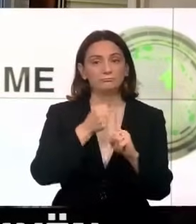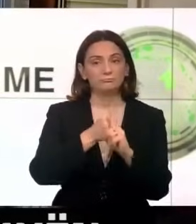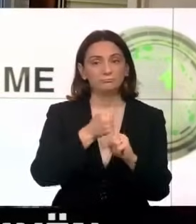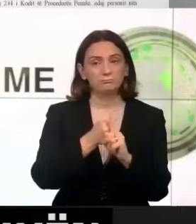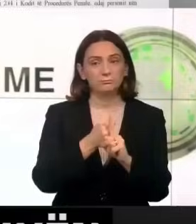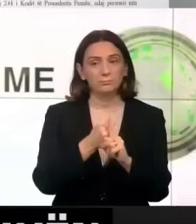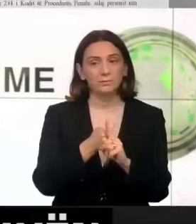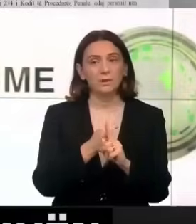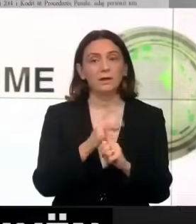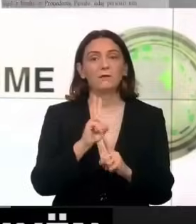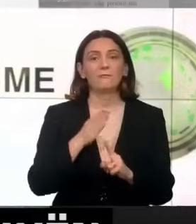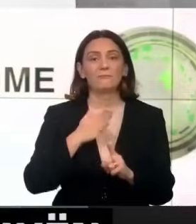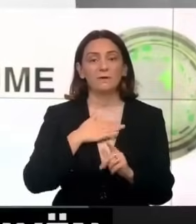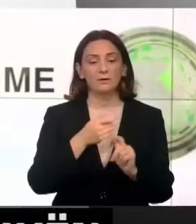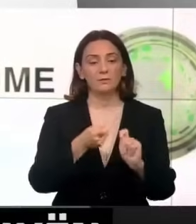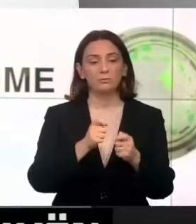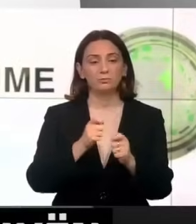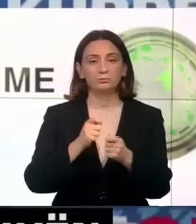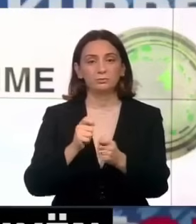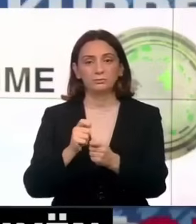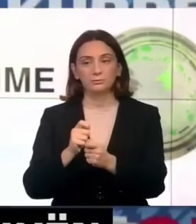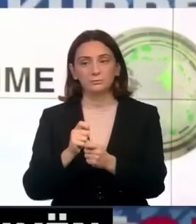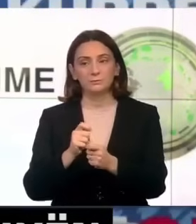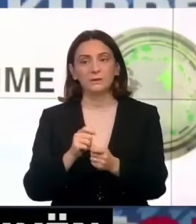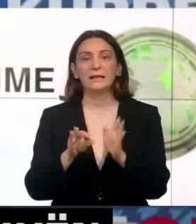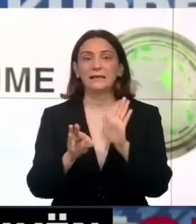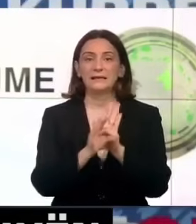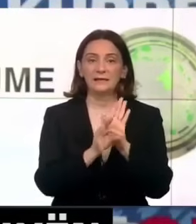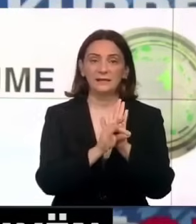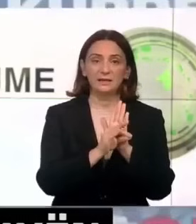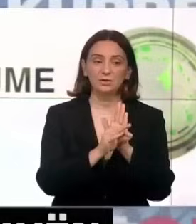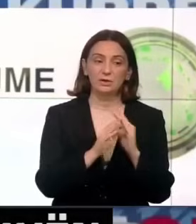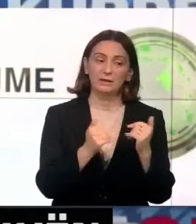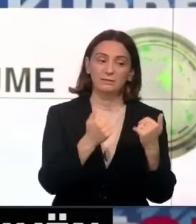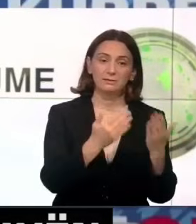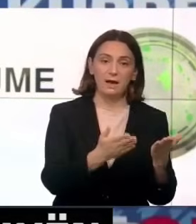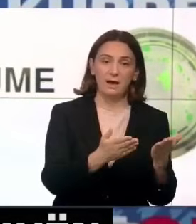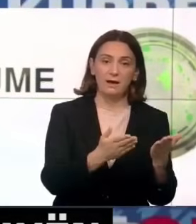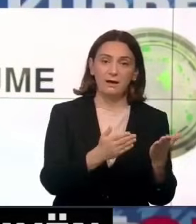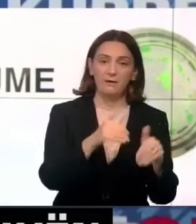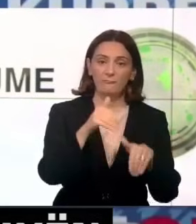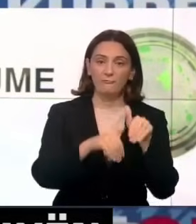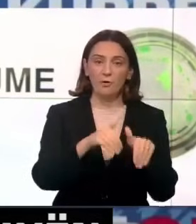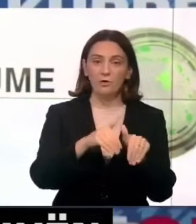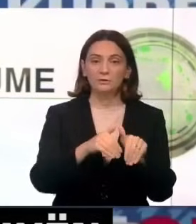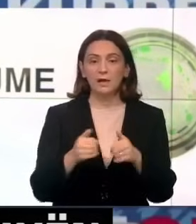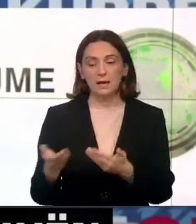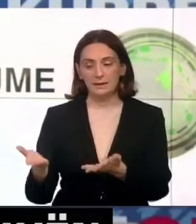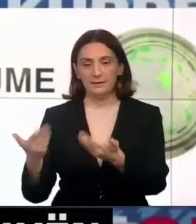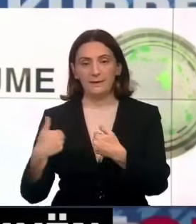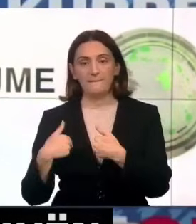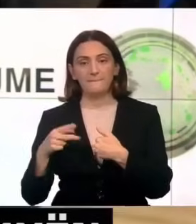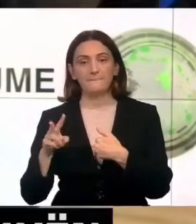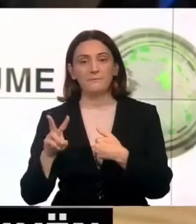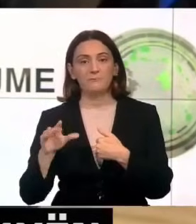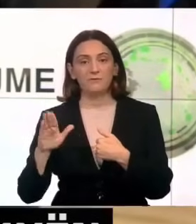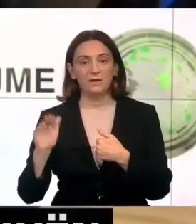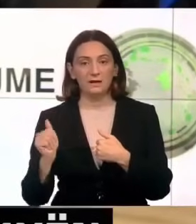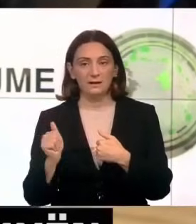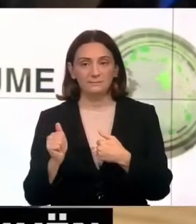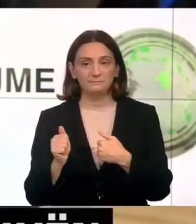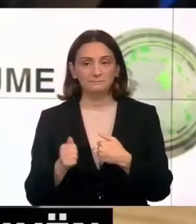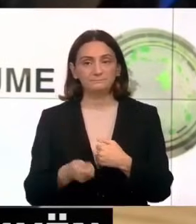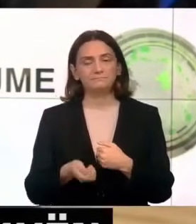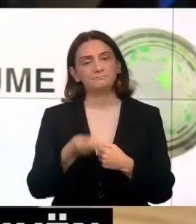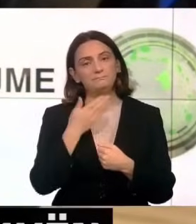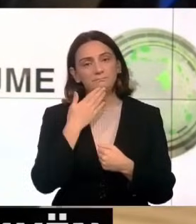të cilën u ishte premtuar një vilë. Ilir Meta dhe Kryemadhi kishin gjithsejt 20 deputet. Një ligj